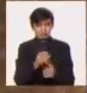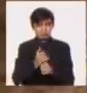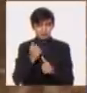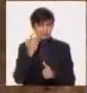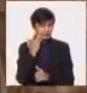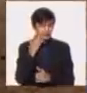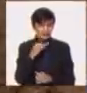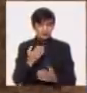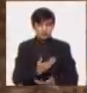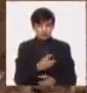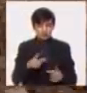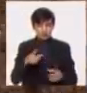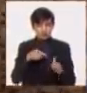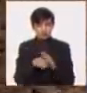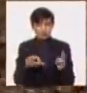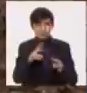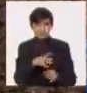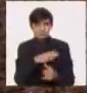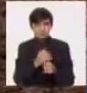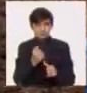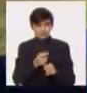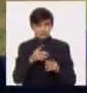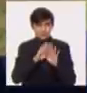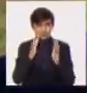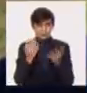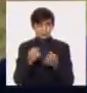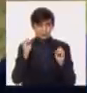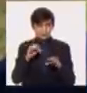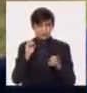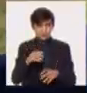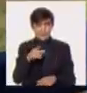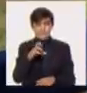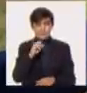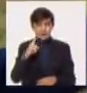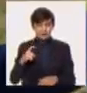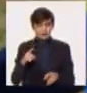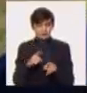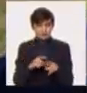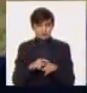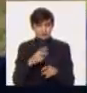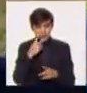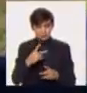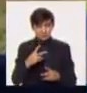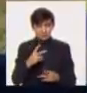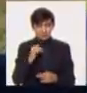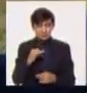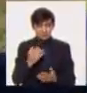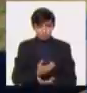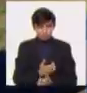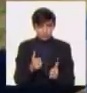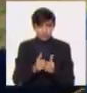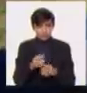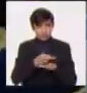тұрғындардың айтуынша, малдың қалдығы осы қоршауға жиналады. Базды населенный пункттен ел тұратын